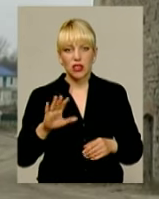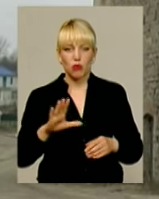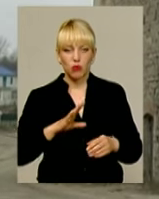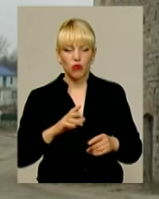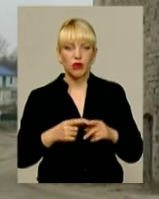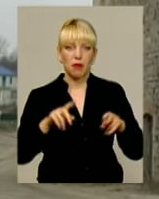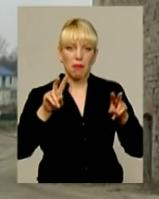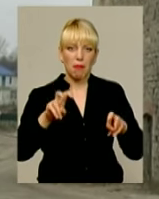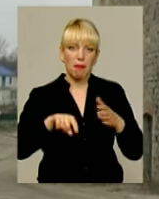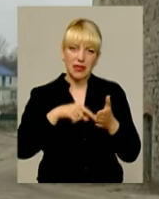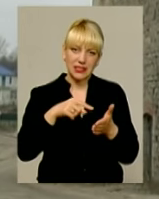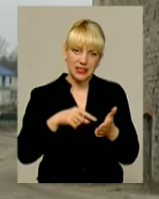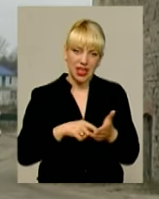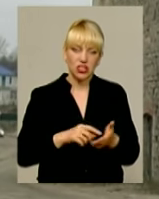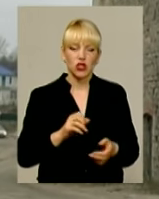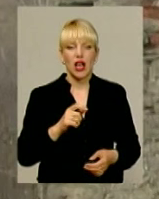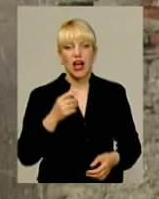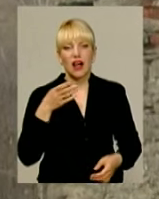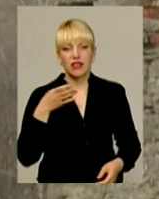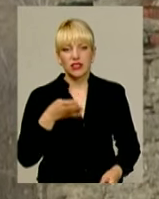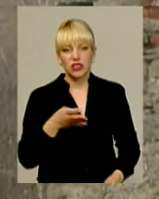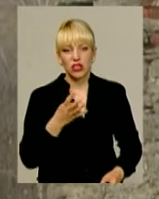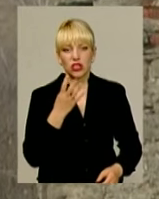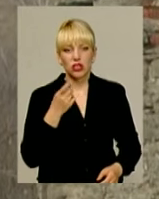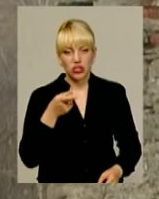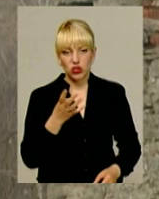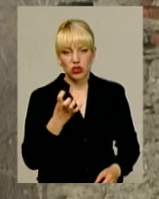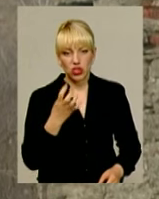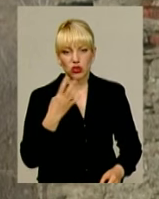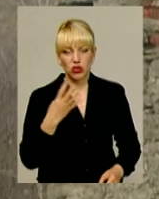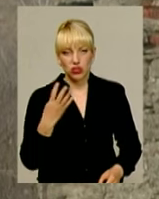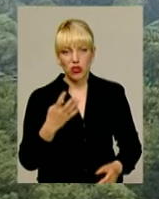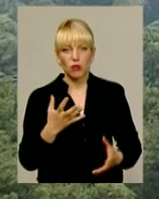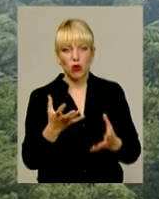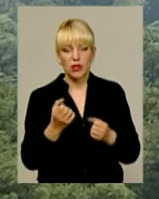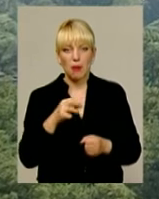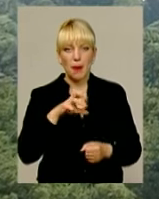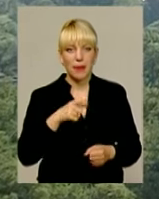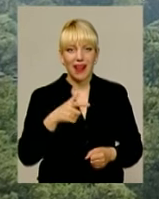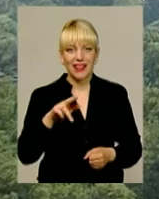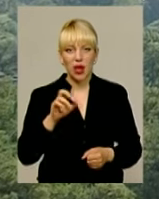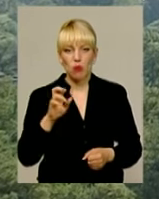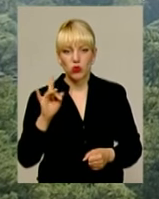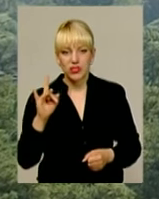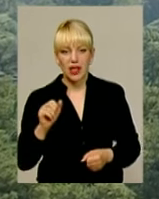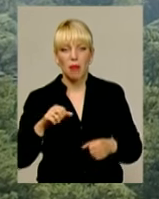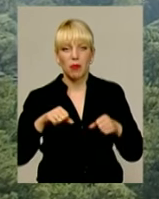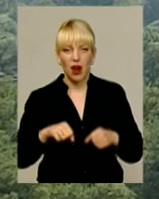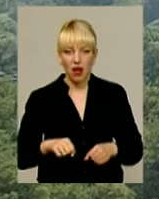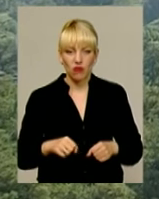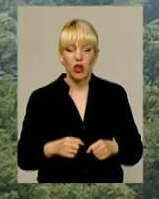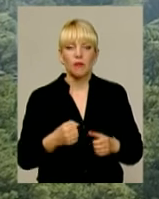містечка, а за рік в 1444-му отримав Махдебурське право. З кінця 20-х до початку 60-х років ХХ